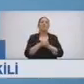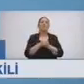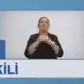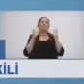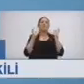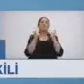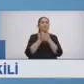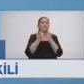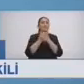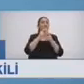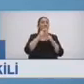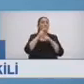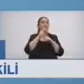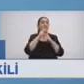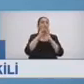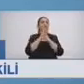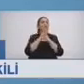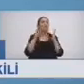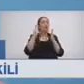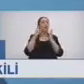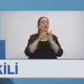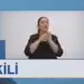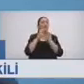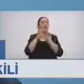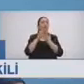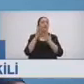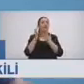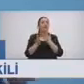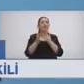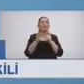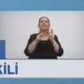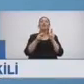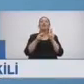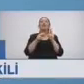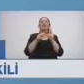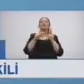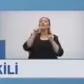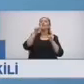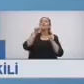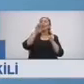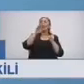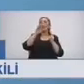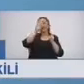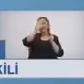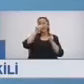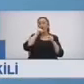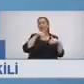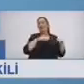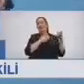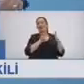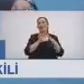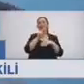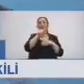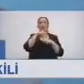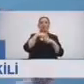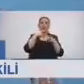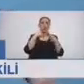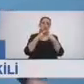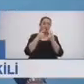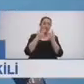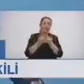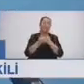Toplantının, konuşmasının büyük bir bölümünü de Kanal İstanbul'a ayırdılar. Ama benim beklentim